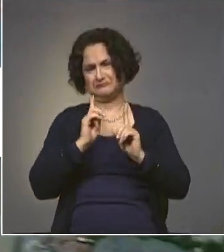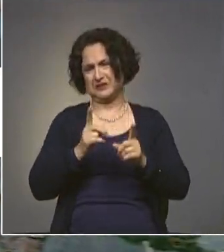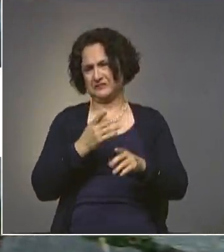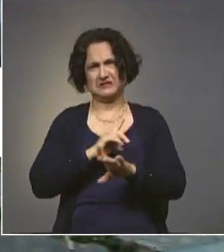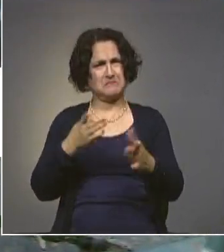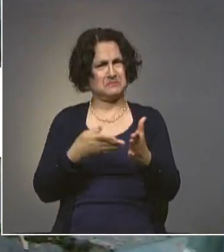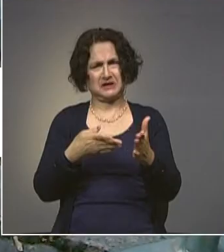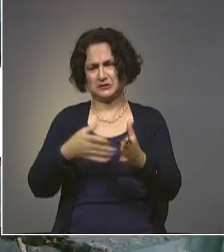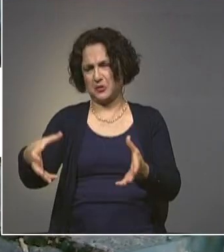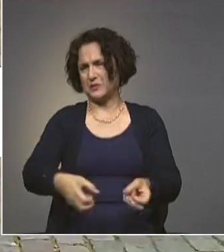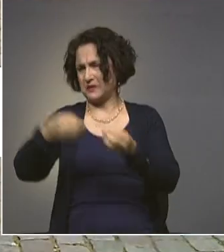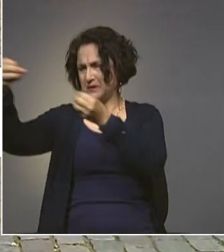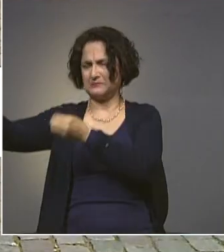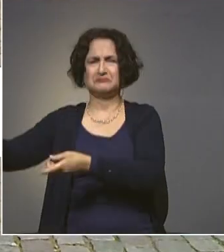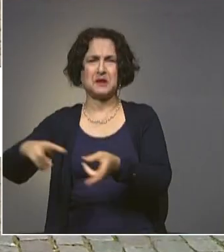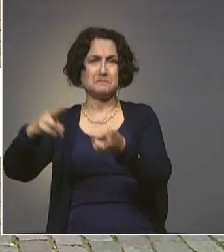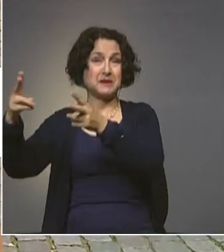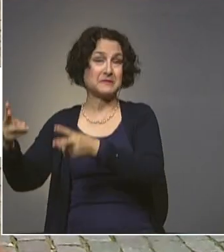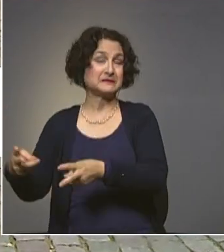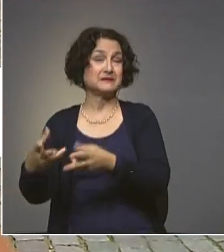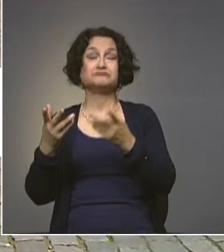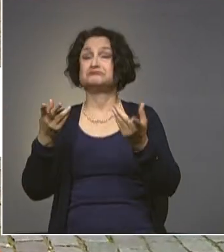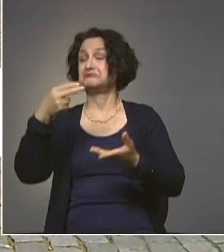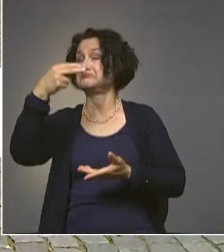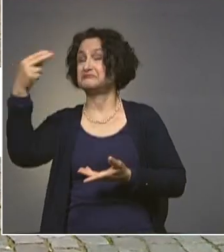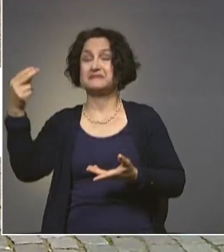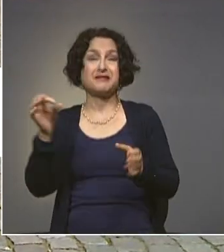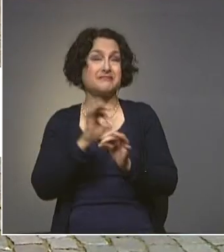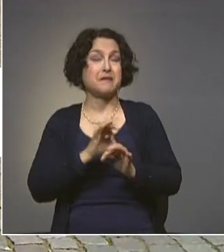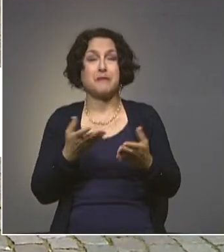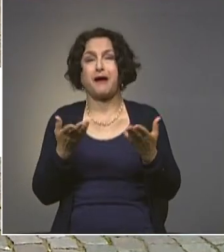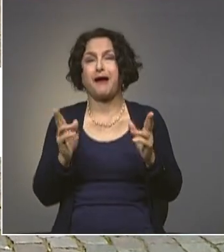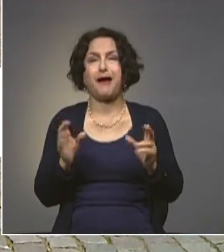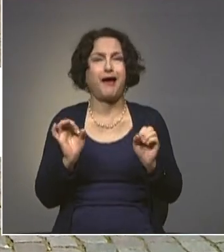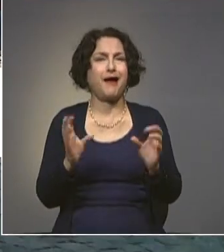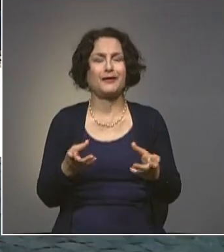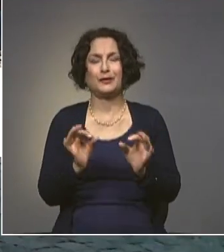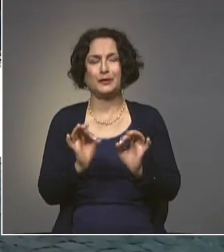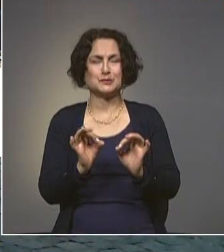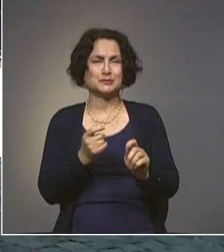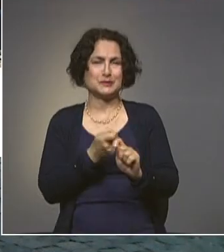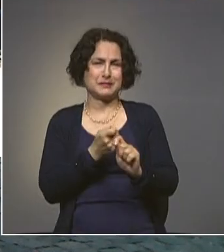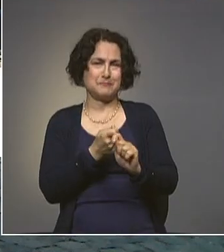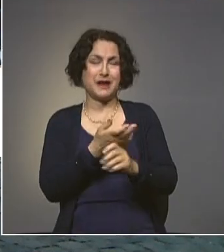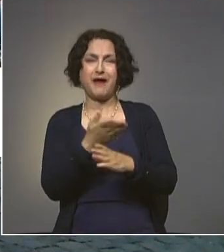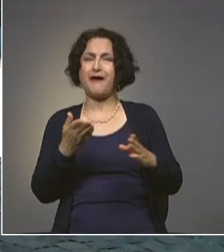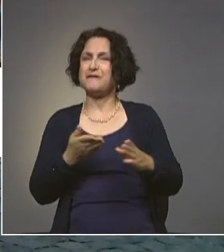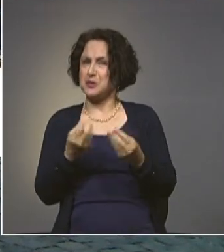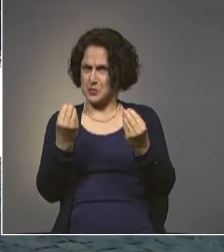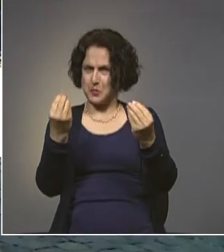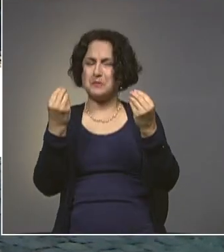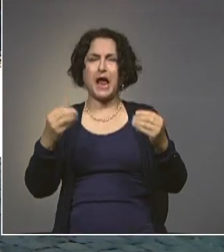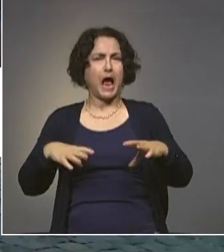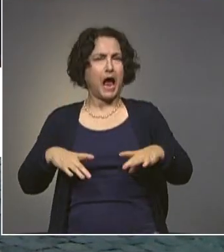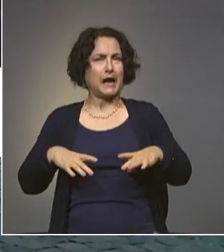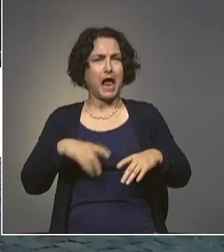до казаните. Няма как институциите да покрият целият този обем, затова гражданите трябва да имат проактивност и